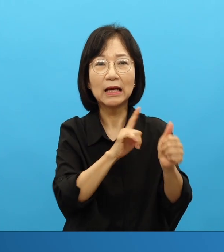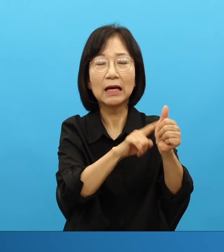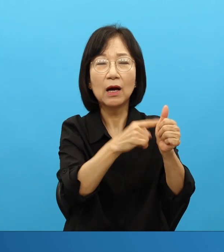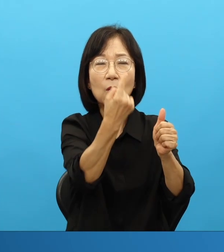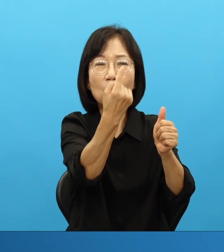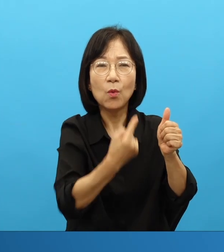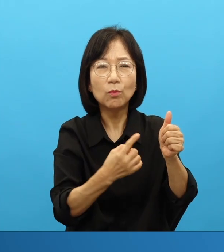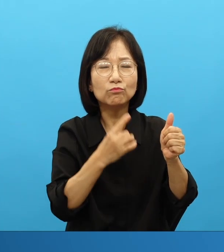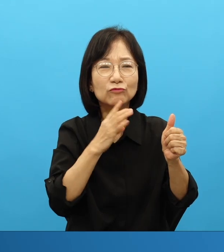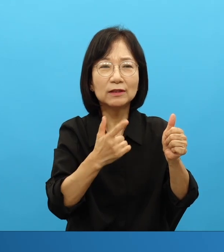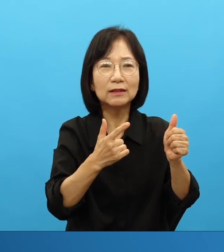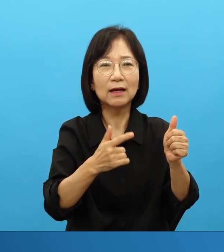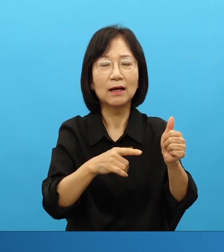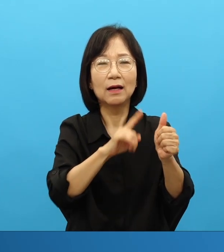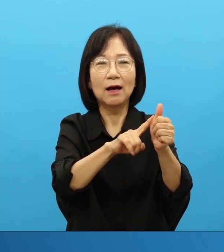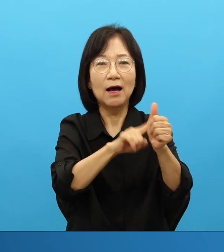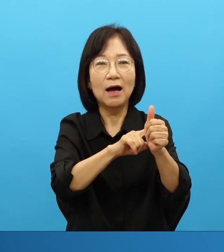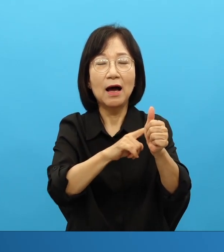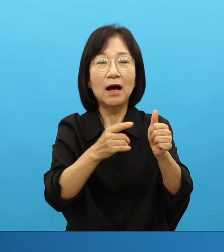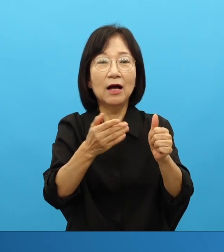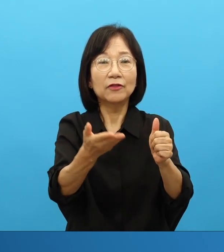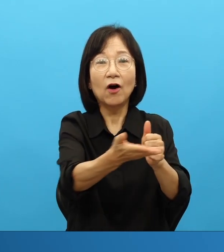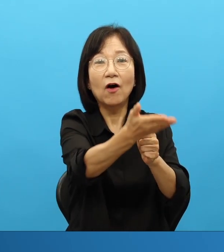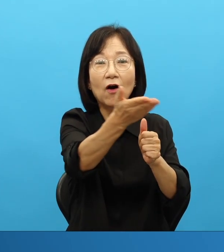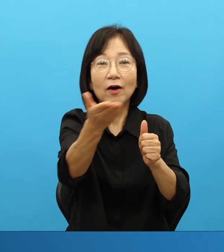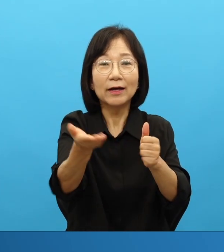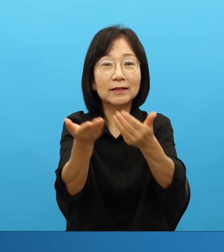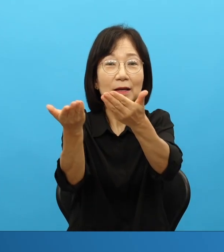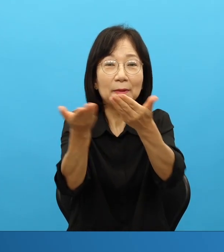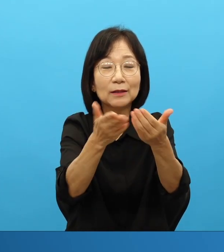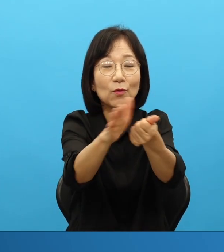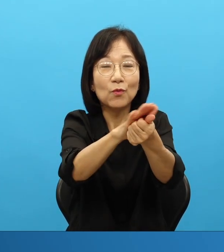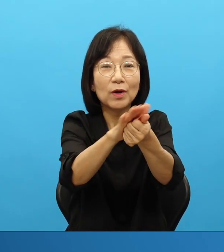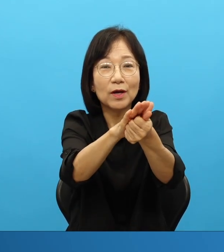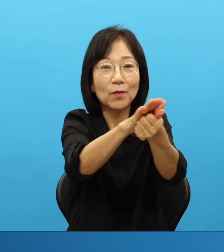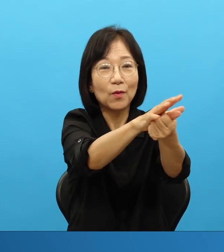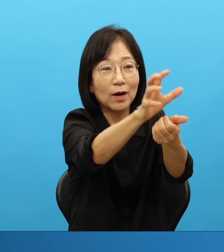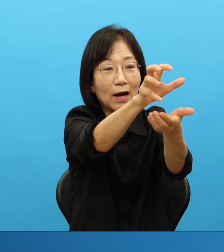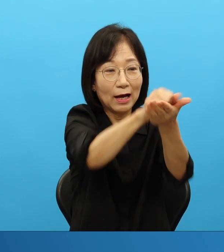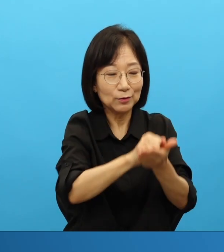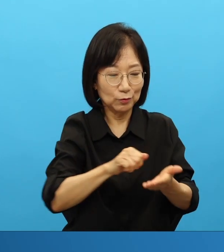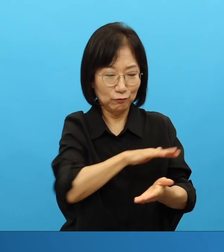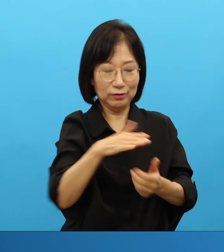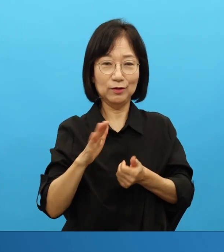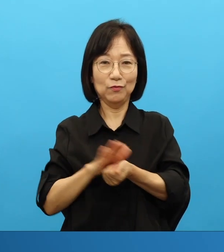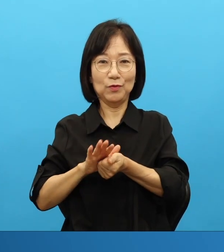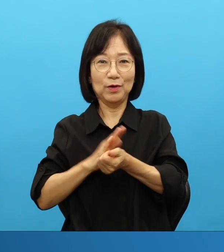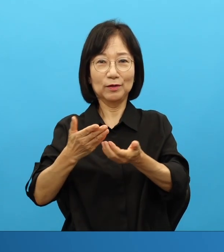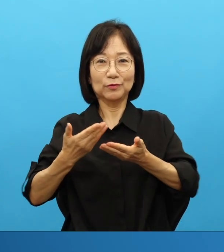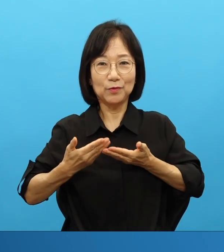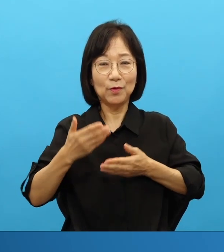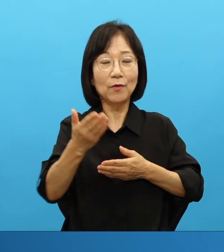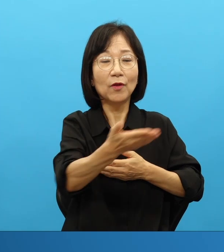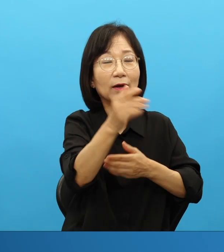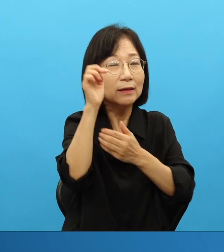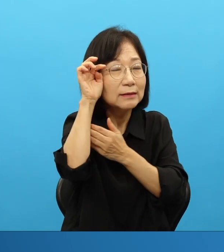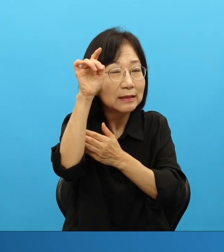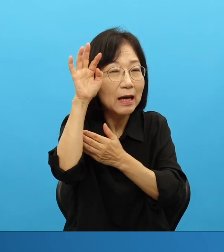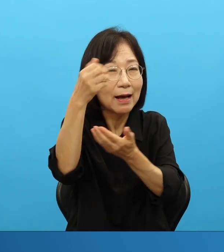온 것뿐 아니요 오직 그가 너희에게 받은 그 위로로 위로하고 너희의